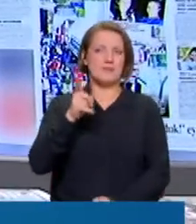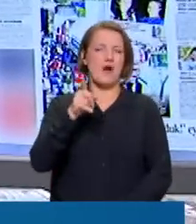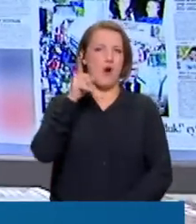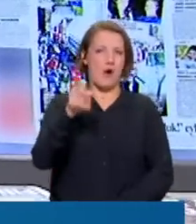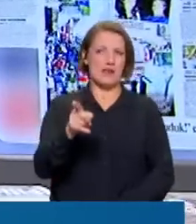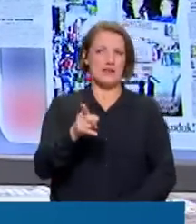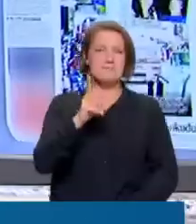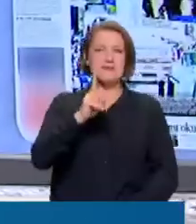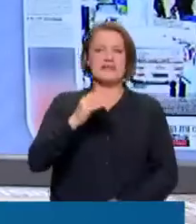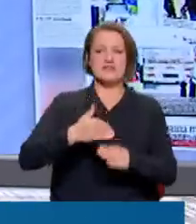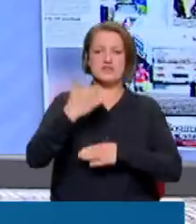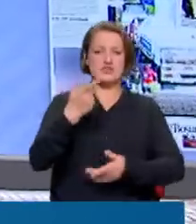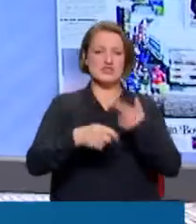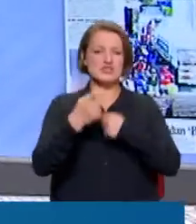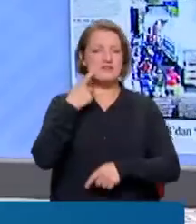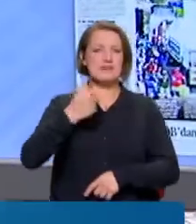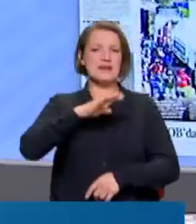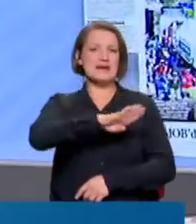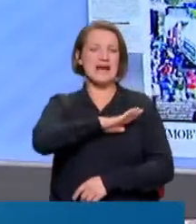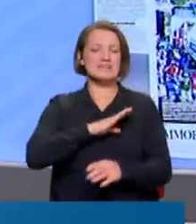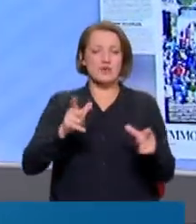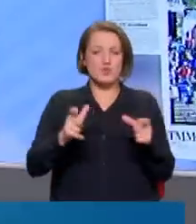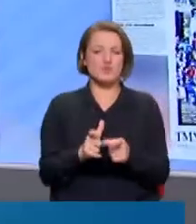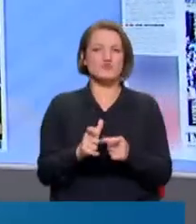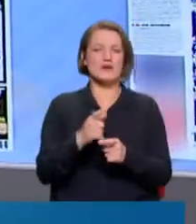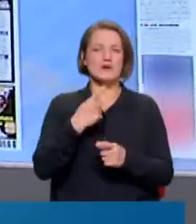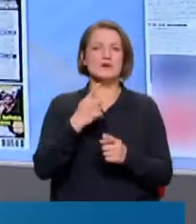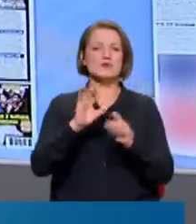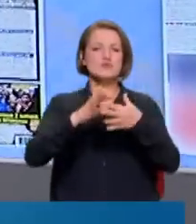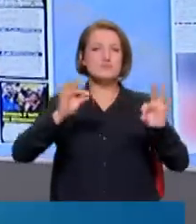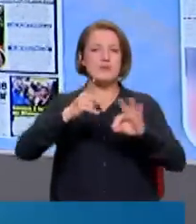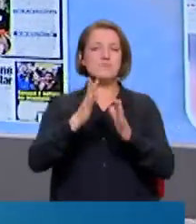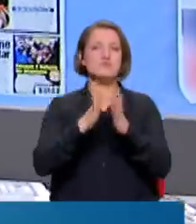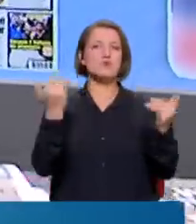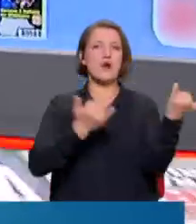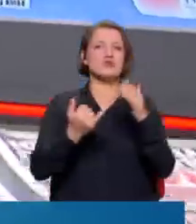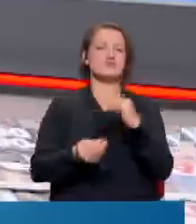orada bir de Dışişleri bakanının Gazze küçülecek sözleri büyük tartışma